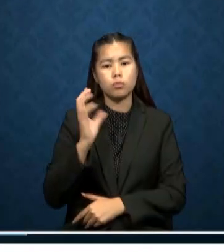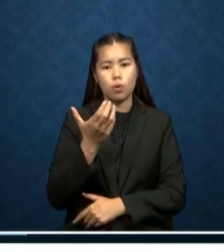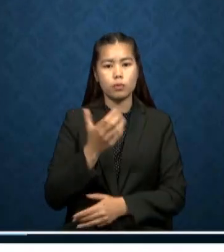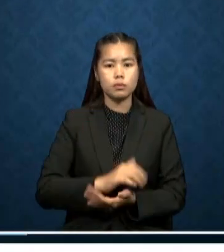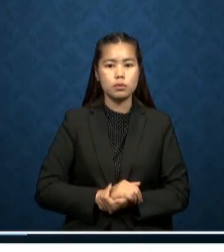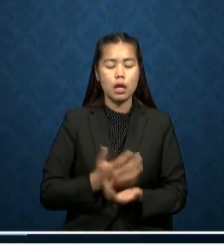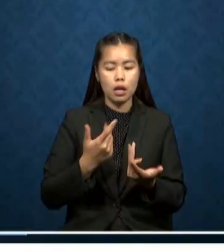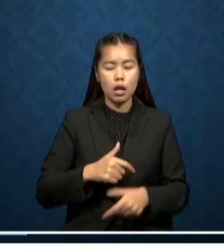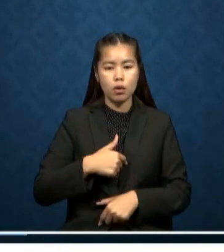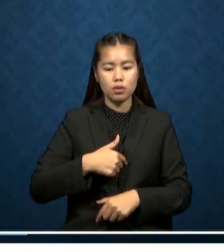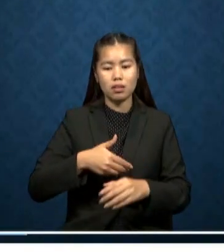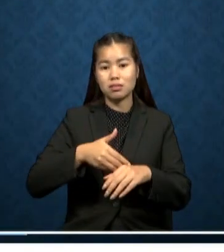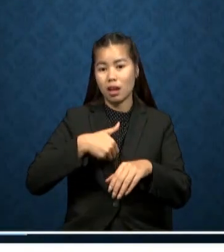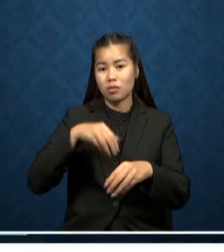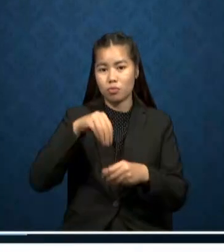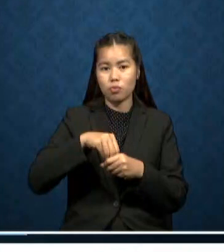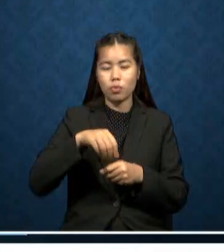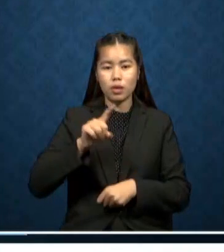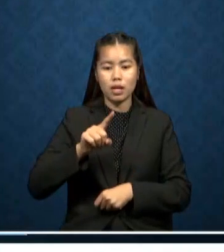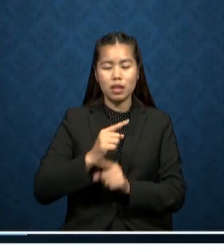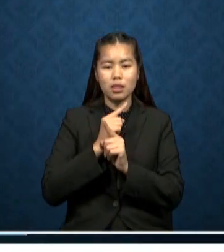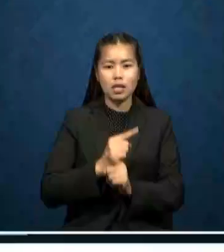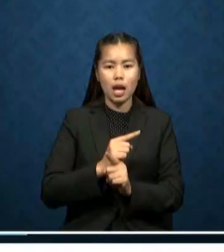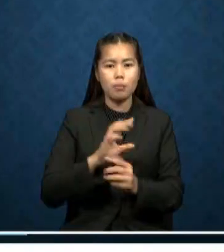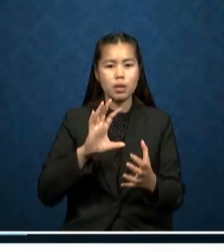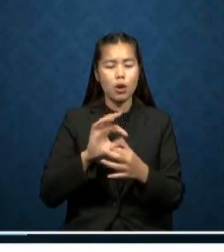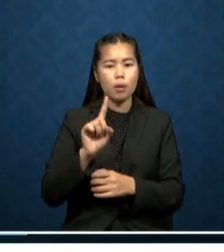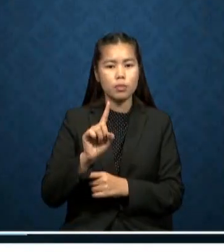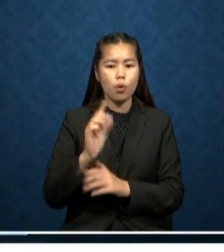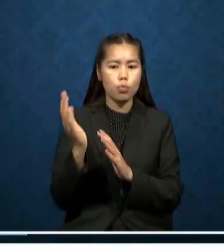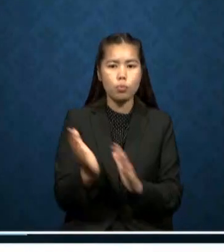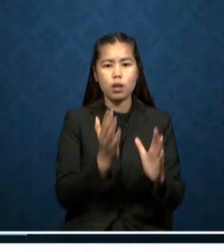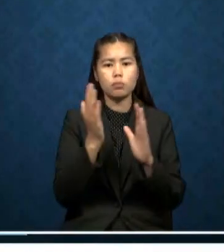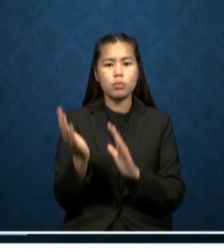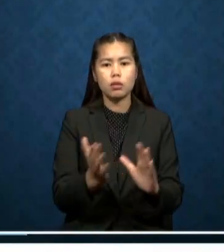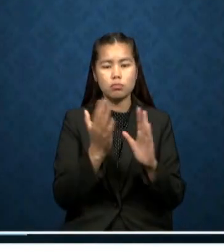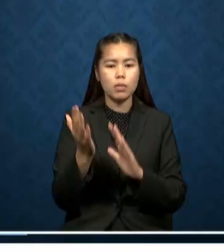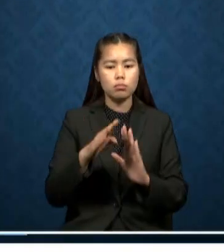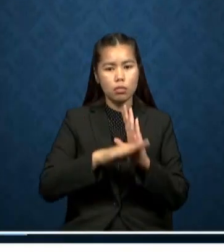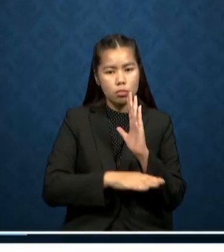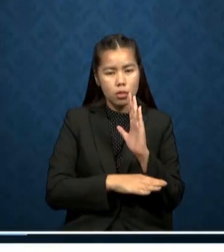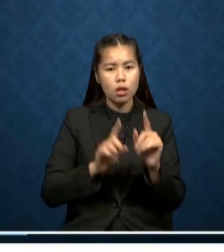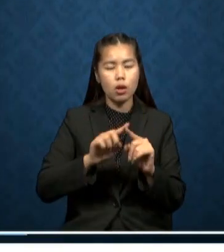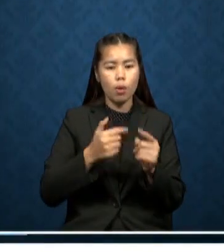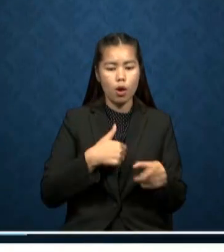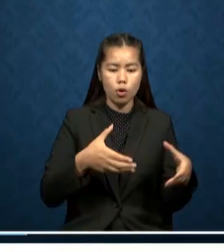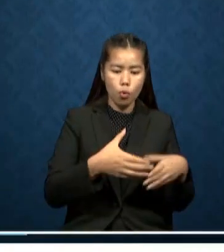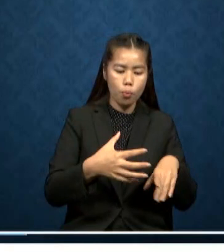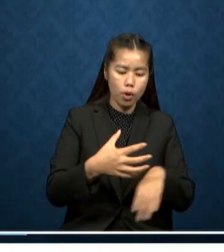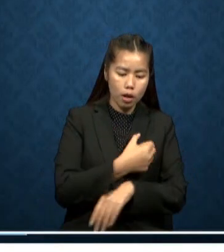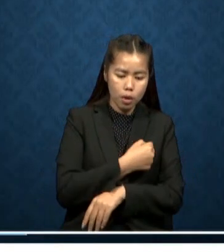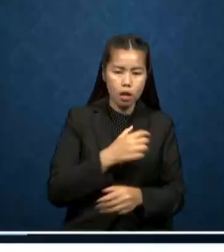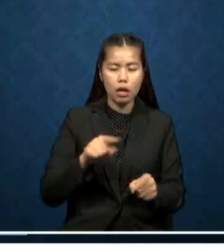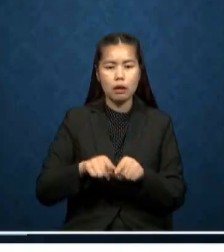ส่วนการเปลี่ยนแปลงภายในเป็นไปตามภาวะของการเปลี่ยนยุคเปลี่ยนรุ่นรวมทั้การบิดเบือนจากกลุ่มการเมืองเพื่อหวังแย่ง